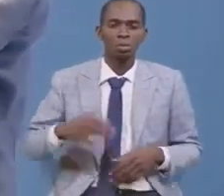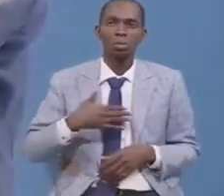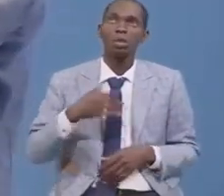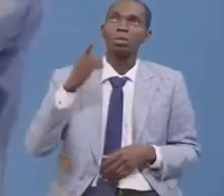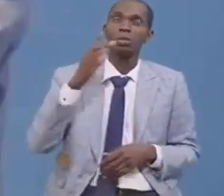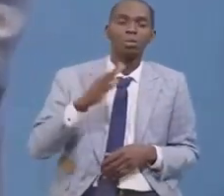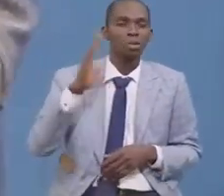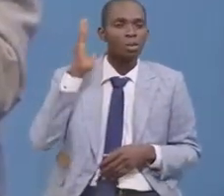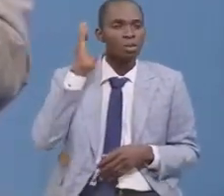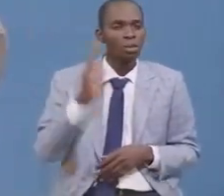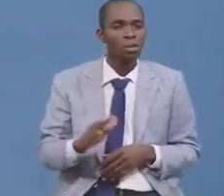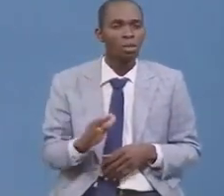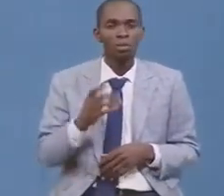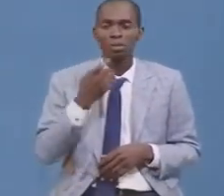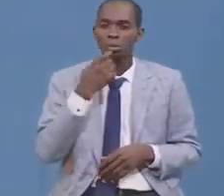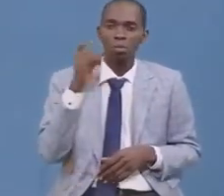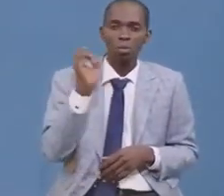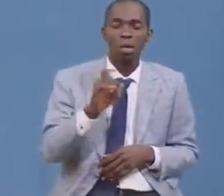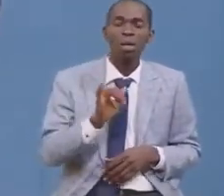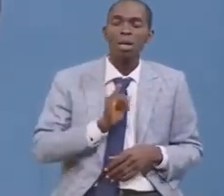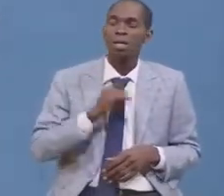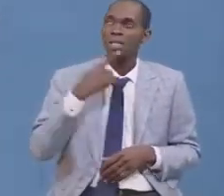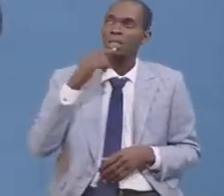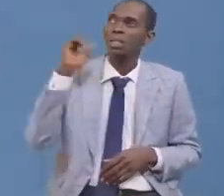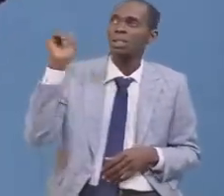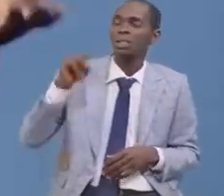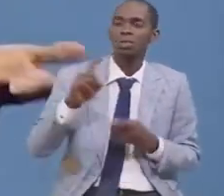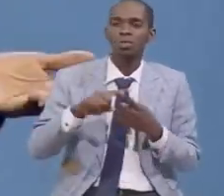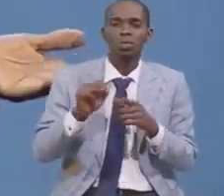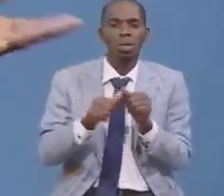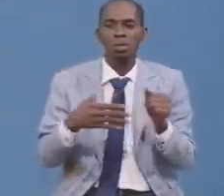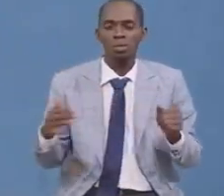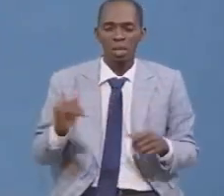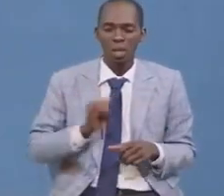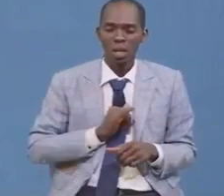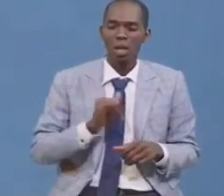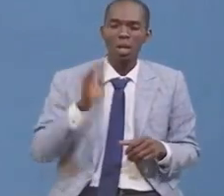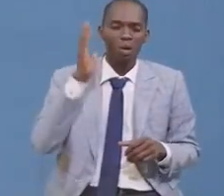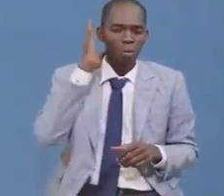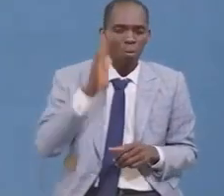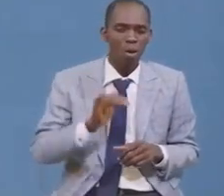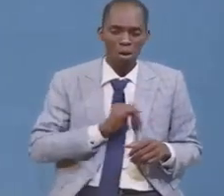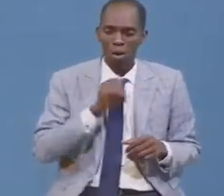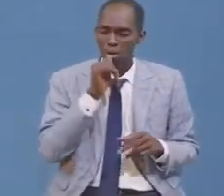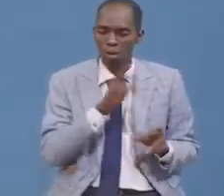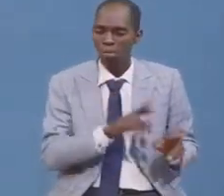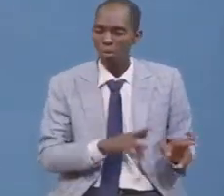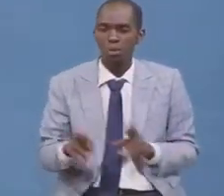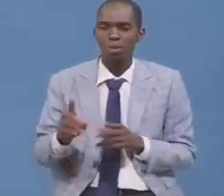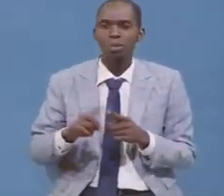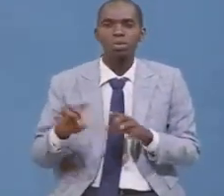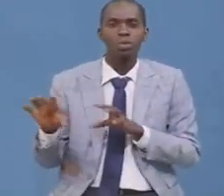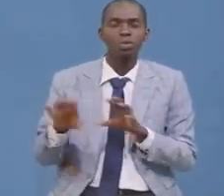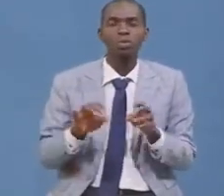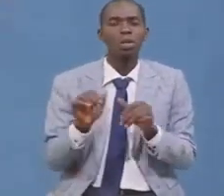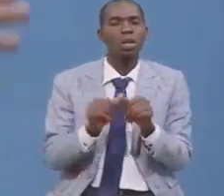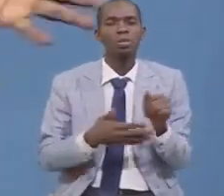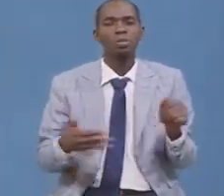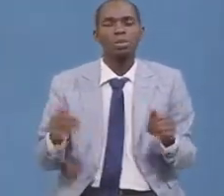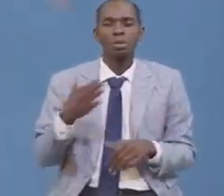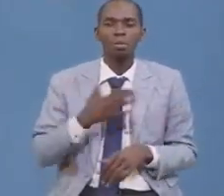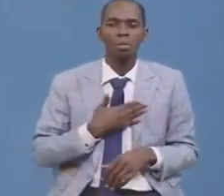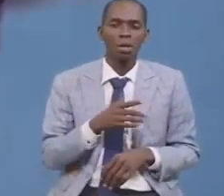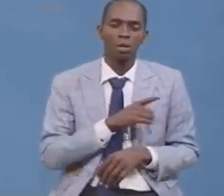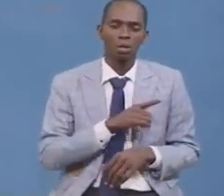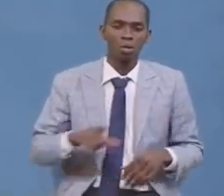I say yes to everything. I am willing, I am ready to do everything my Lord